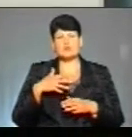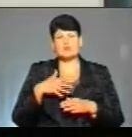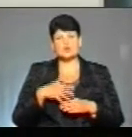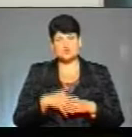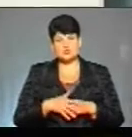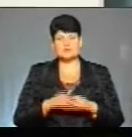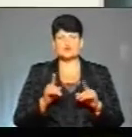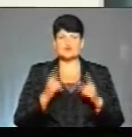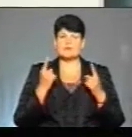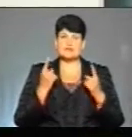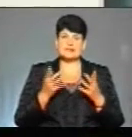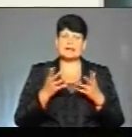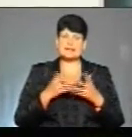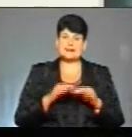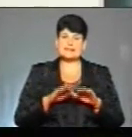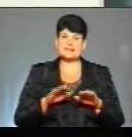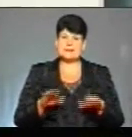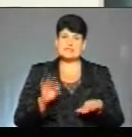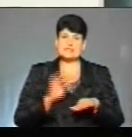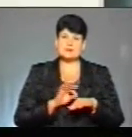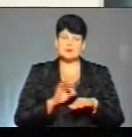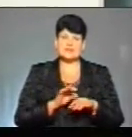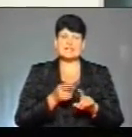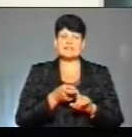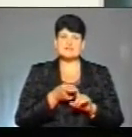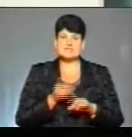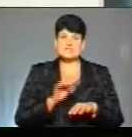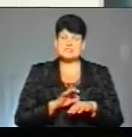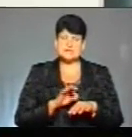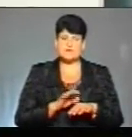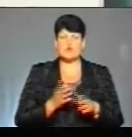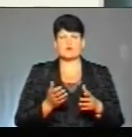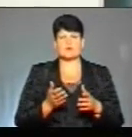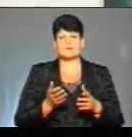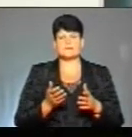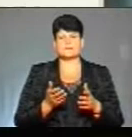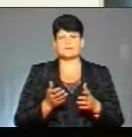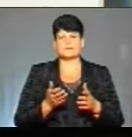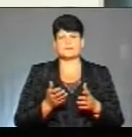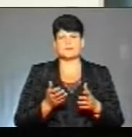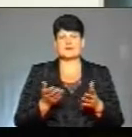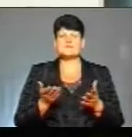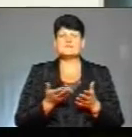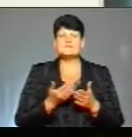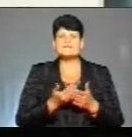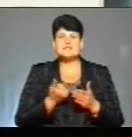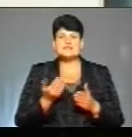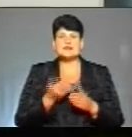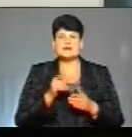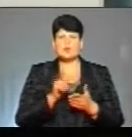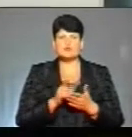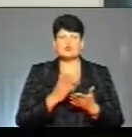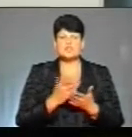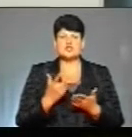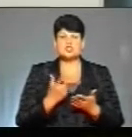що велика кількість дітей, які хворіють на інфекційні захворювання, так, які, від яких обов'язково